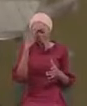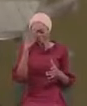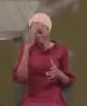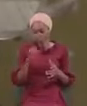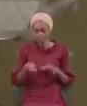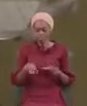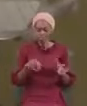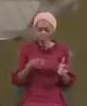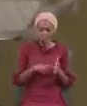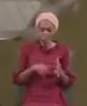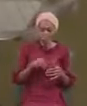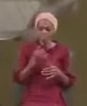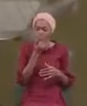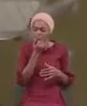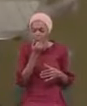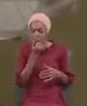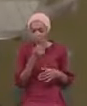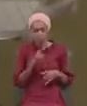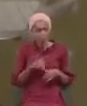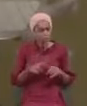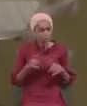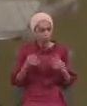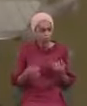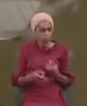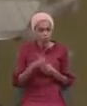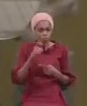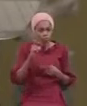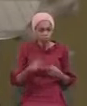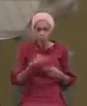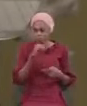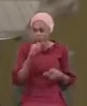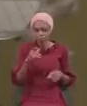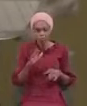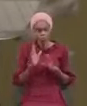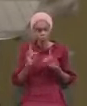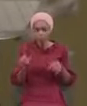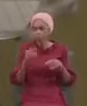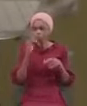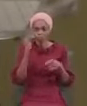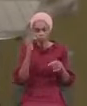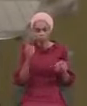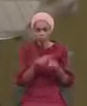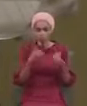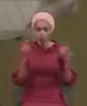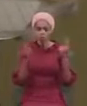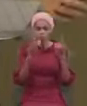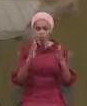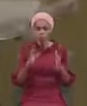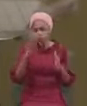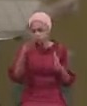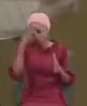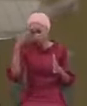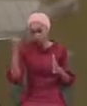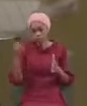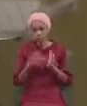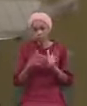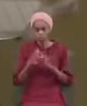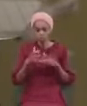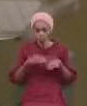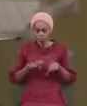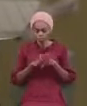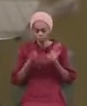vous devez pas quitter ici en tant que pécheur par que jésuschist a ouvert la porte et quand vous rentrez confessez vos péchés